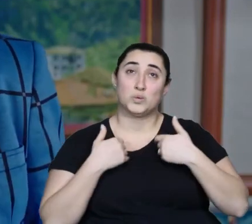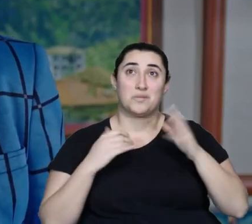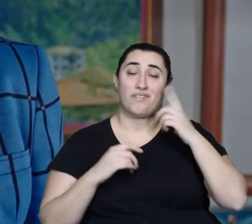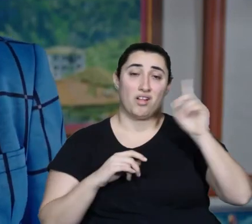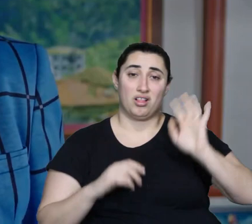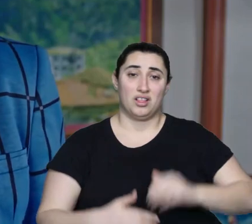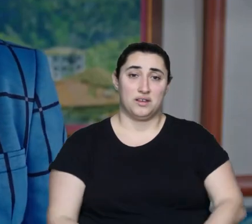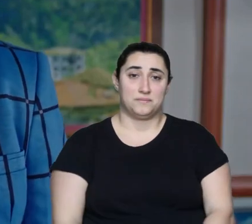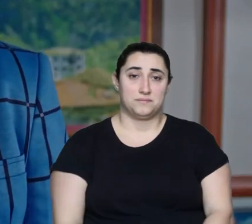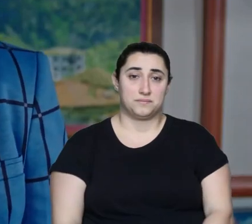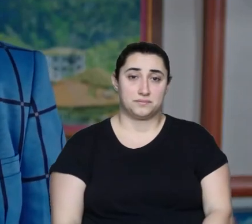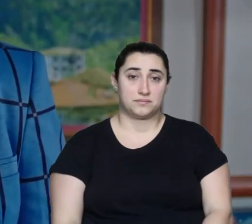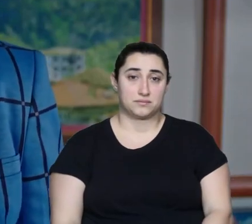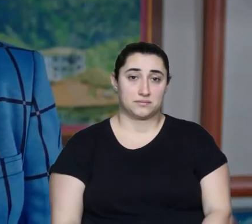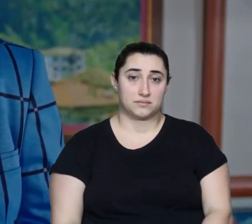Vallahi diyorum ya. Allah.